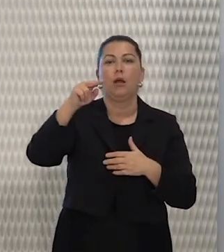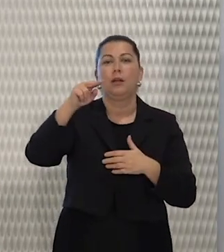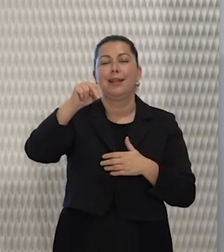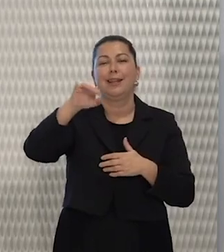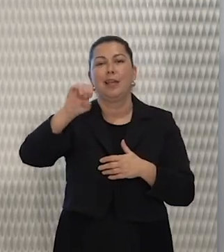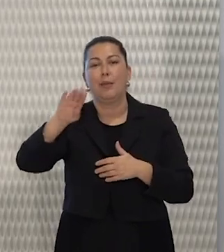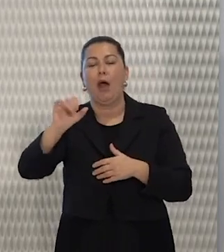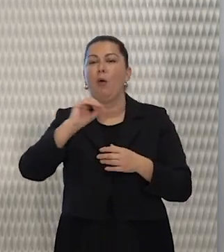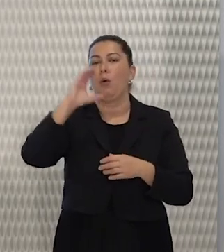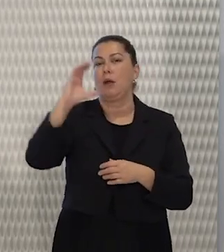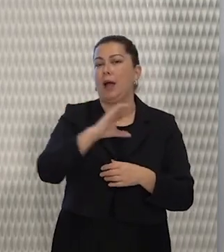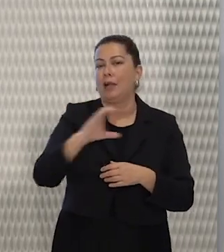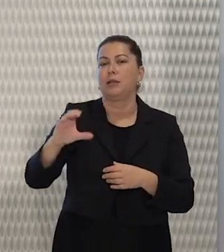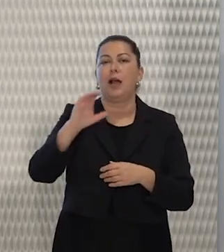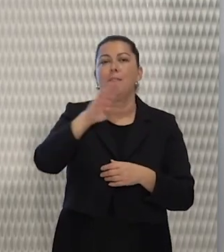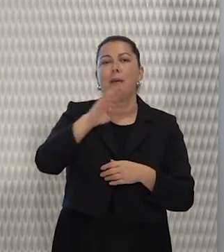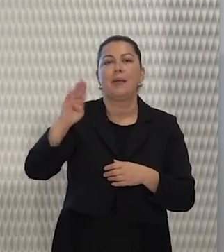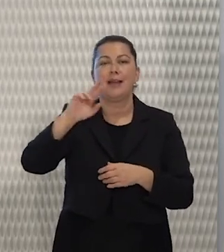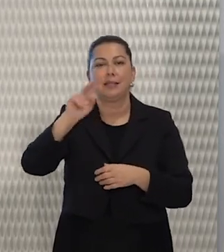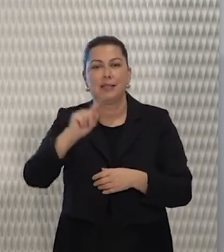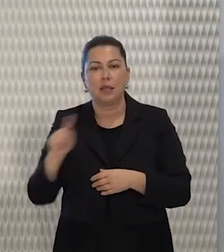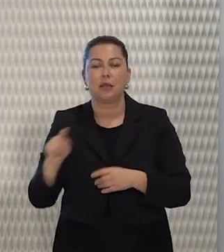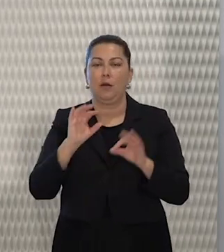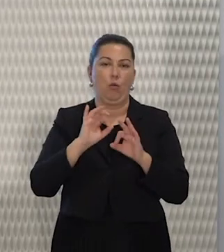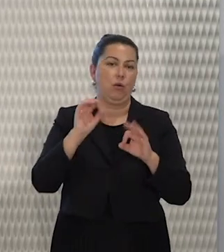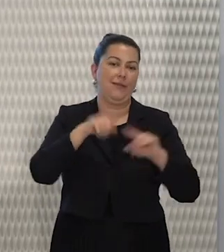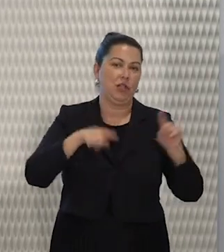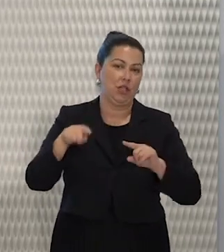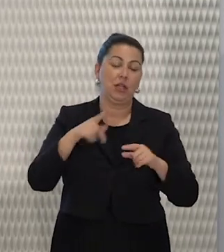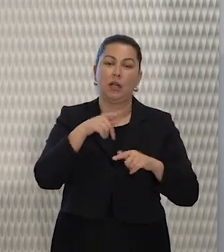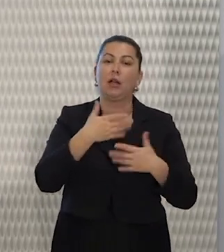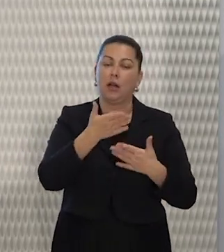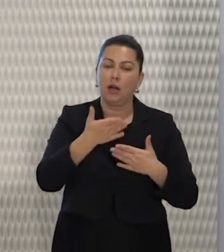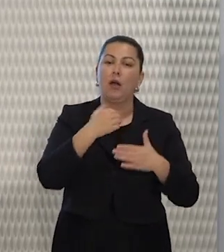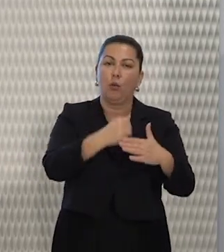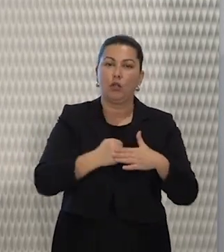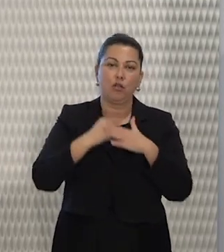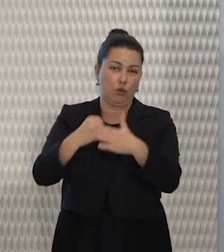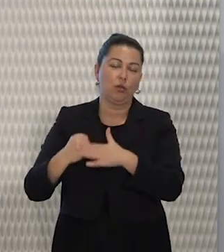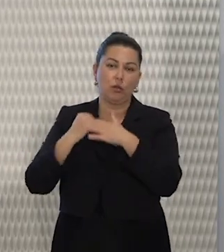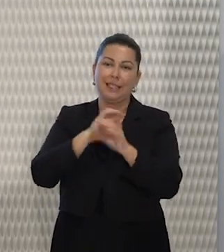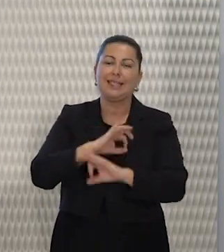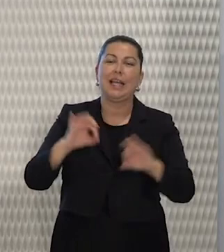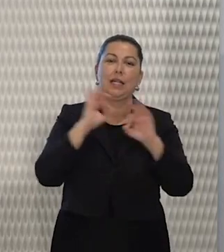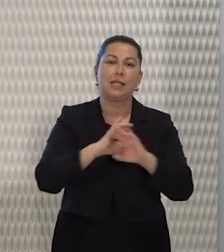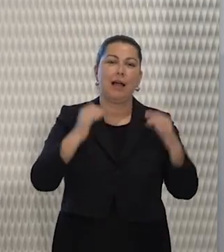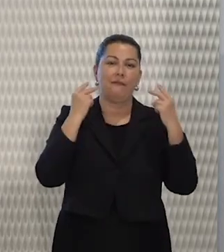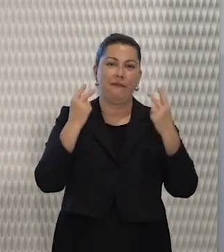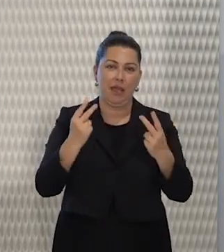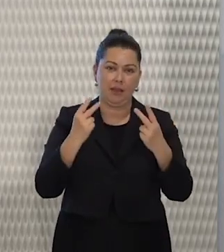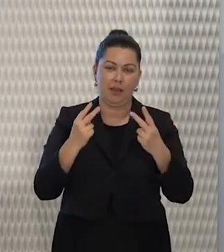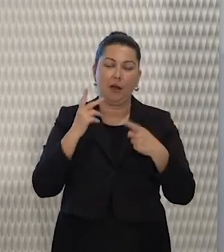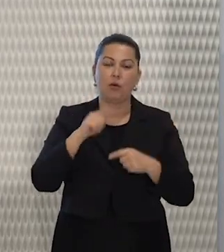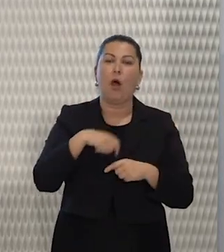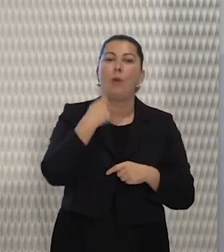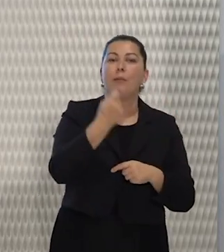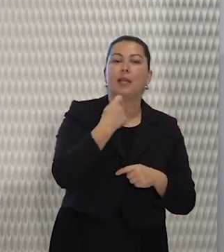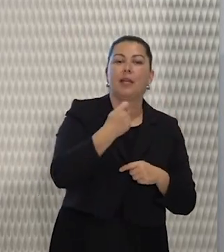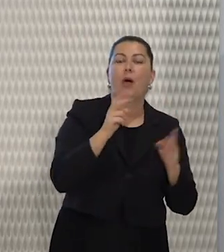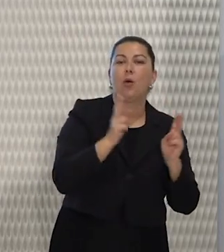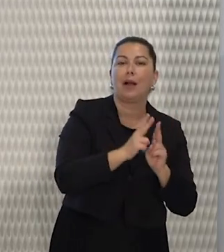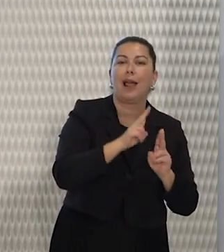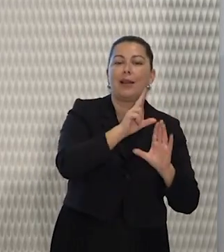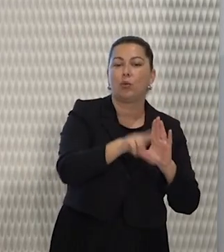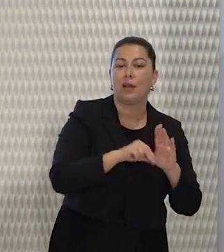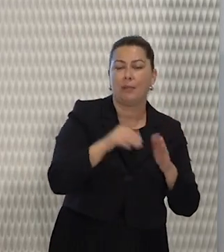oder Caritas, BBAZ und so weiter, also da ist die Unterstützung extrem wichtig. Ja. Und die Betriebe, vor allem auch kleine Unternehmen, die